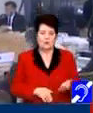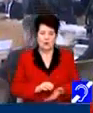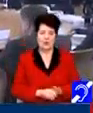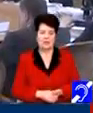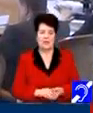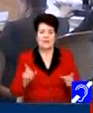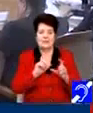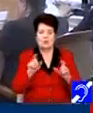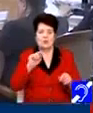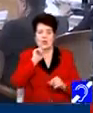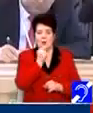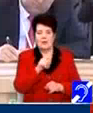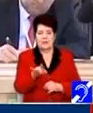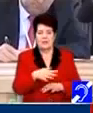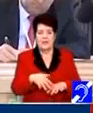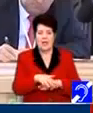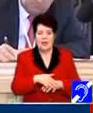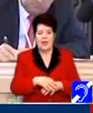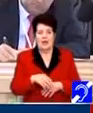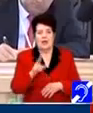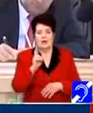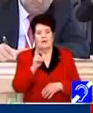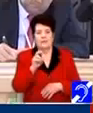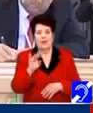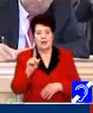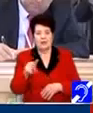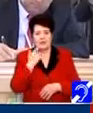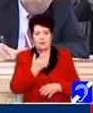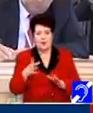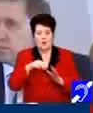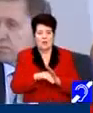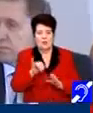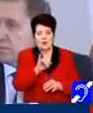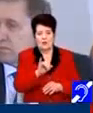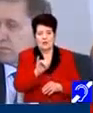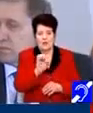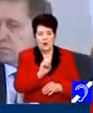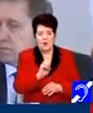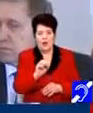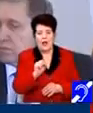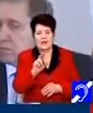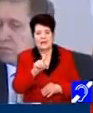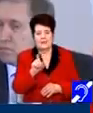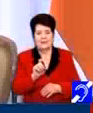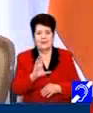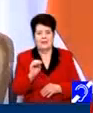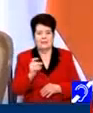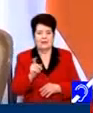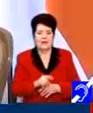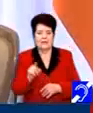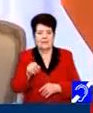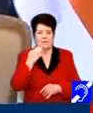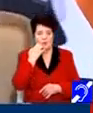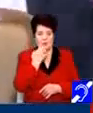Directorul Institutului Economiei de Piață, Roman Chircă, spune că statutul de observator în cadrul Uniunii Euroasiatice, controlată în totalitate de Moscova,